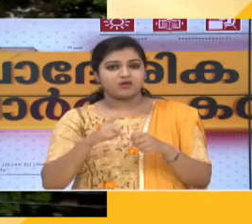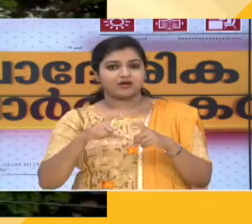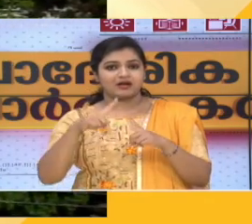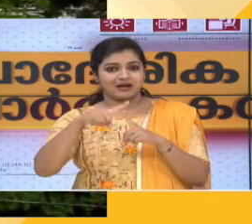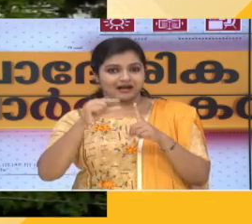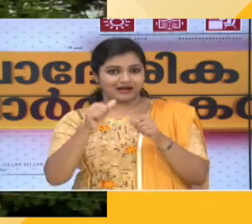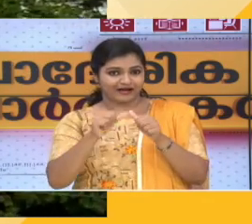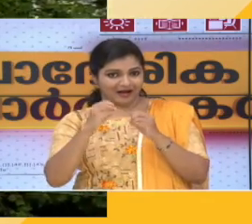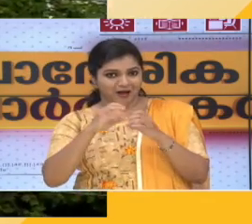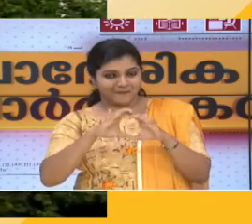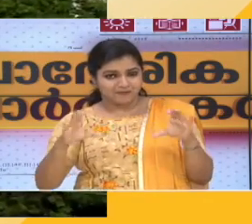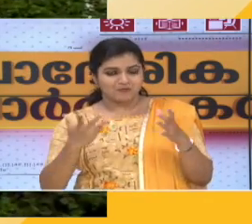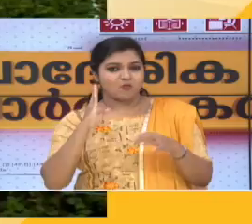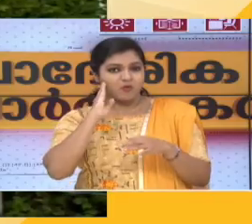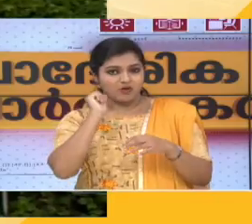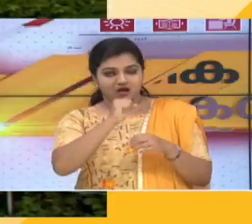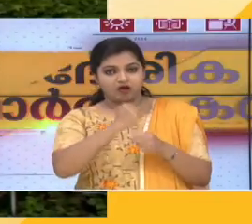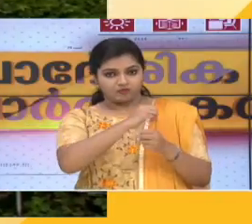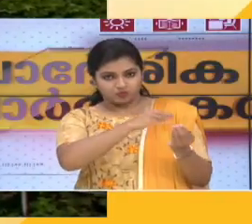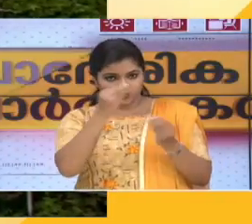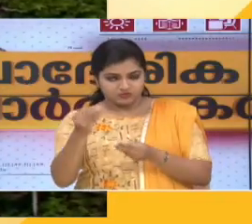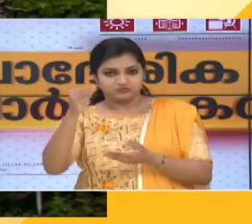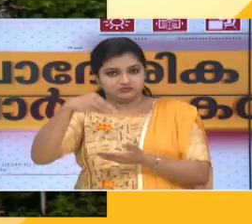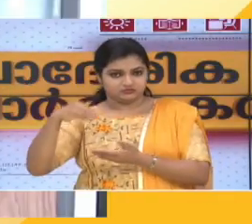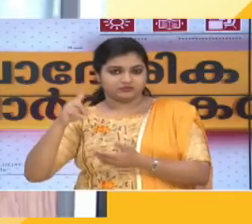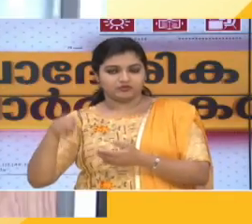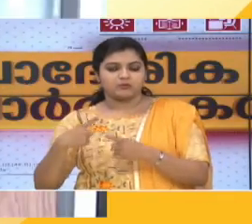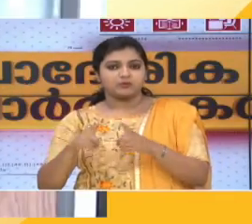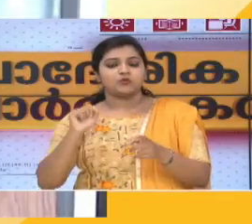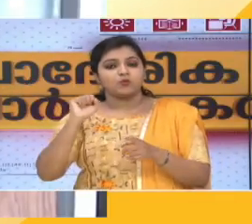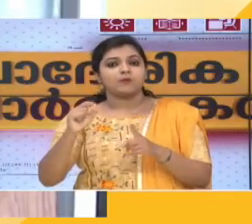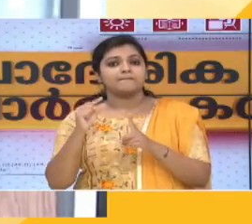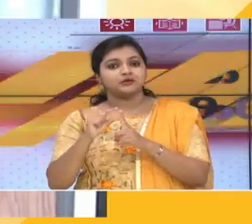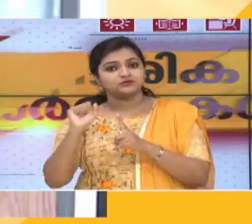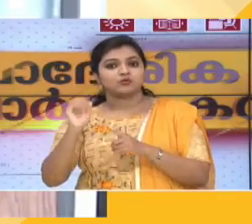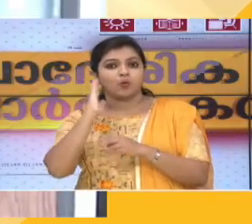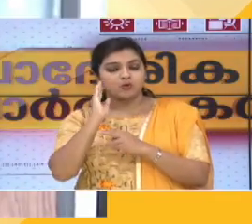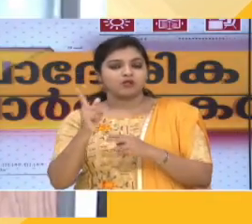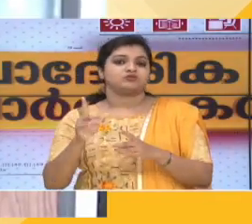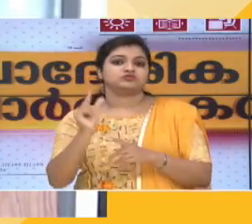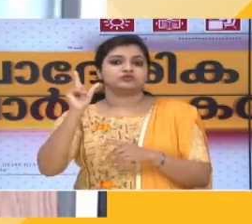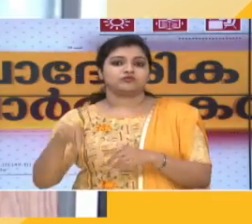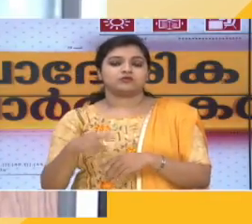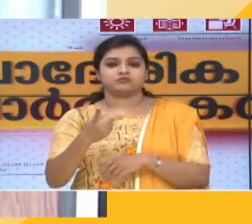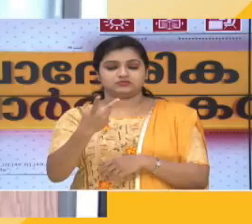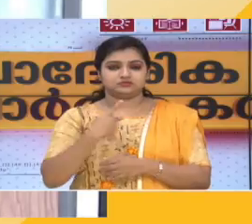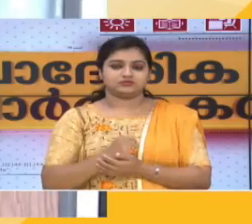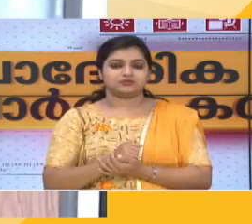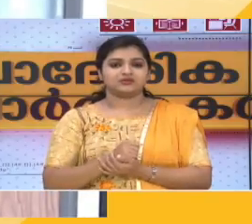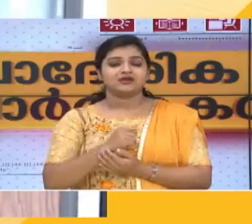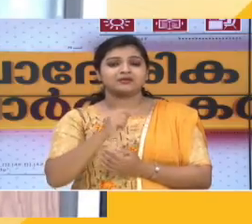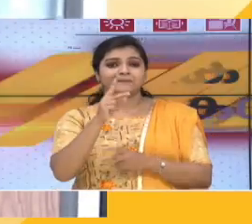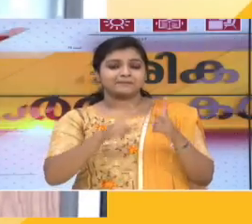കേന്ദ്ര നിർദ്ദേശം മറികടന്നാണ് പുതിയ ഉത്തരവെന്ന് ഉദ്യോഗസ്ഥർ ആരോപിക്കുന്നു. ജനങ്ങളുമായി ബന്ധപ്പെട്ടിട്ടുള്ള പൊതുവിവരങ്ങൾ ഒരു